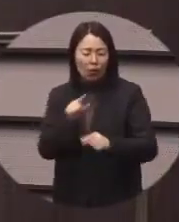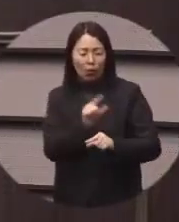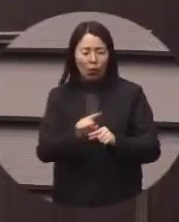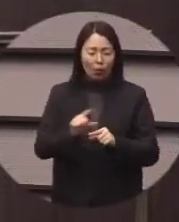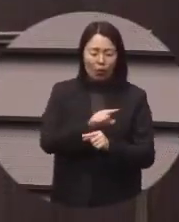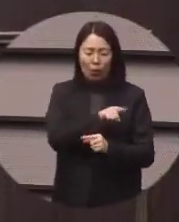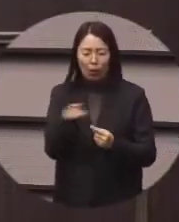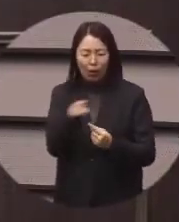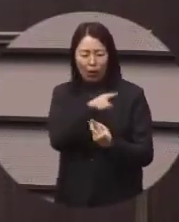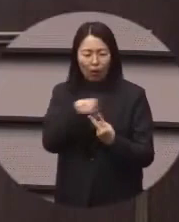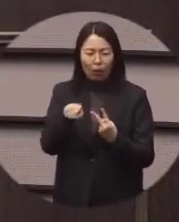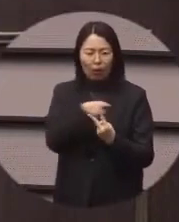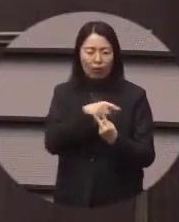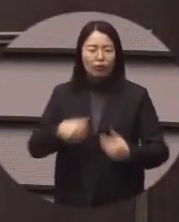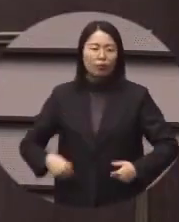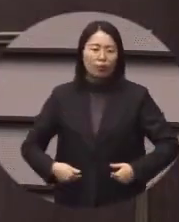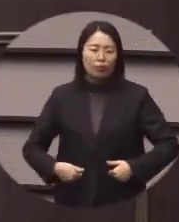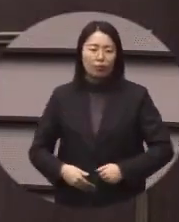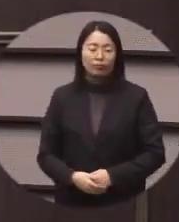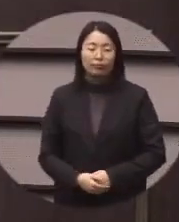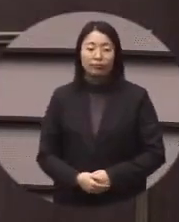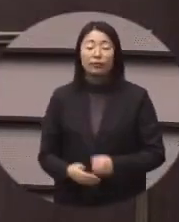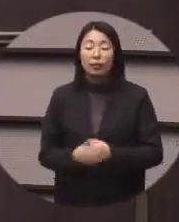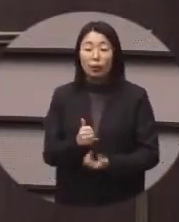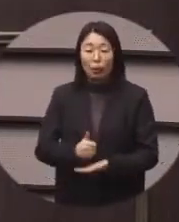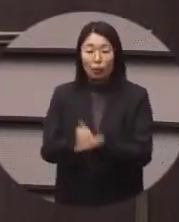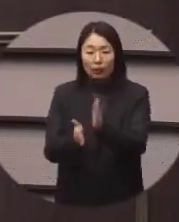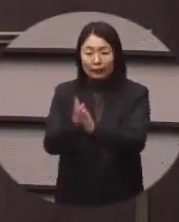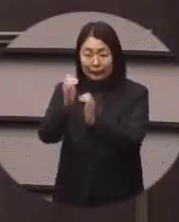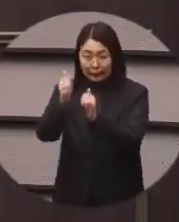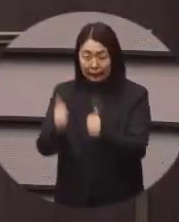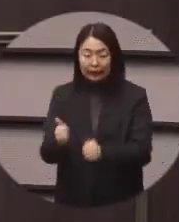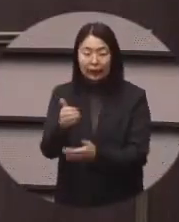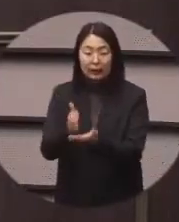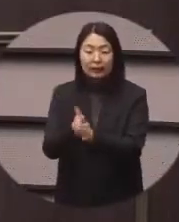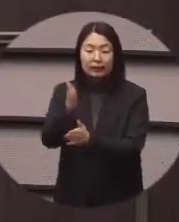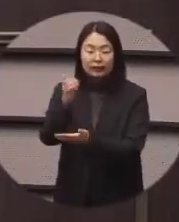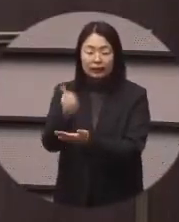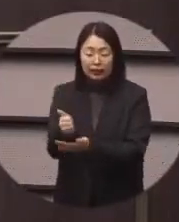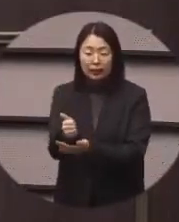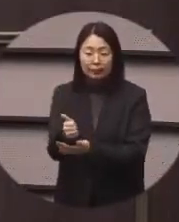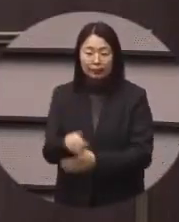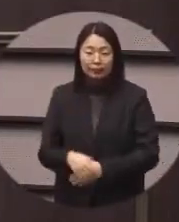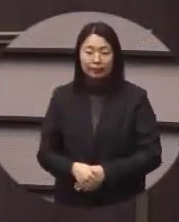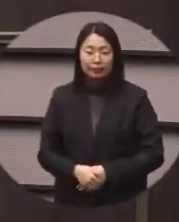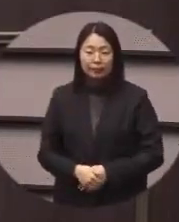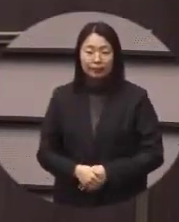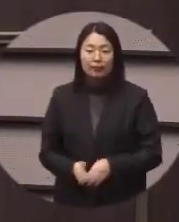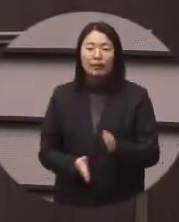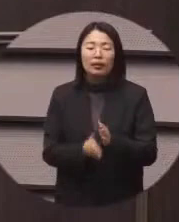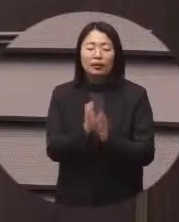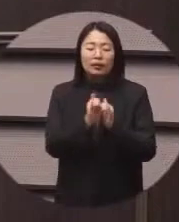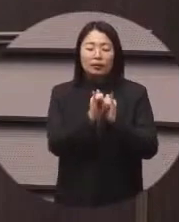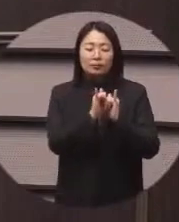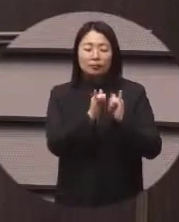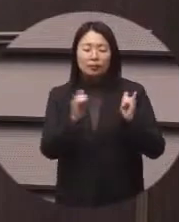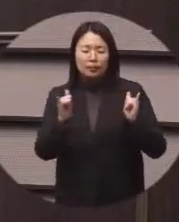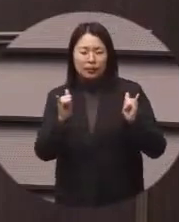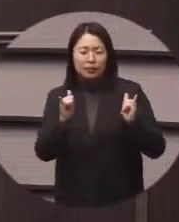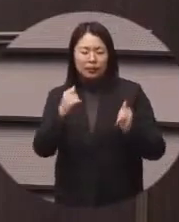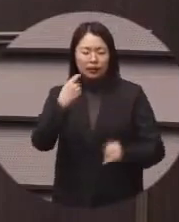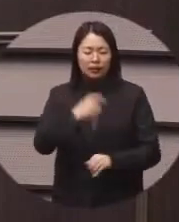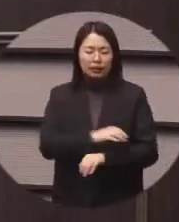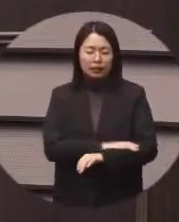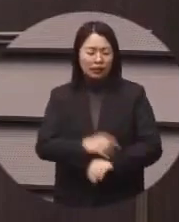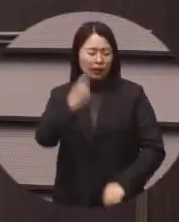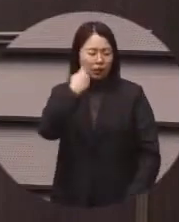것입니다. 존경하는 시장님, 시장님의 시민체감 생활밀착형 정책을 우선